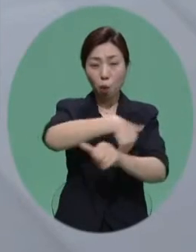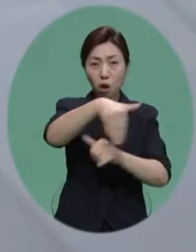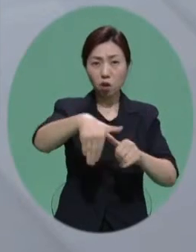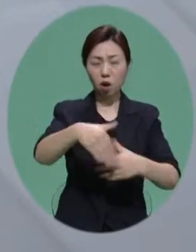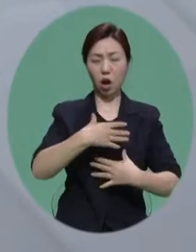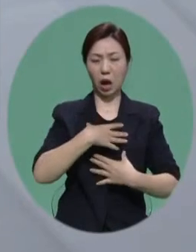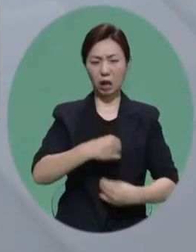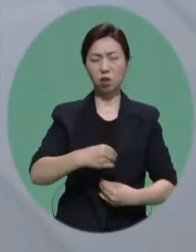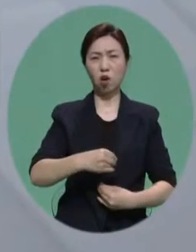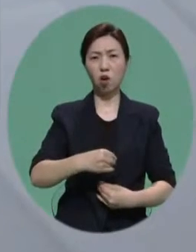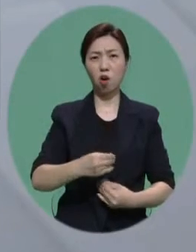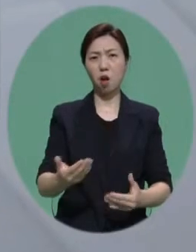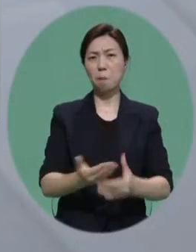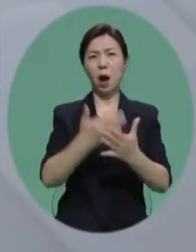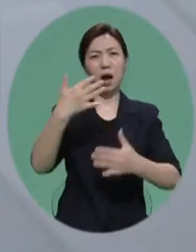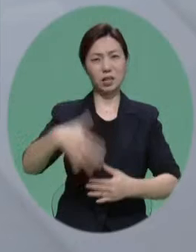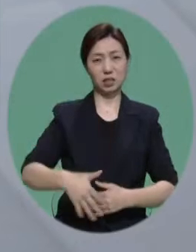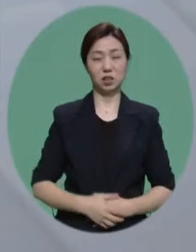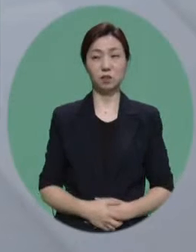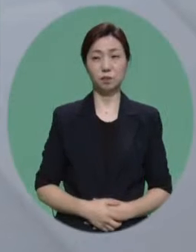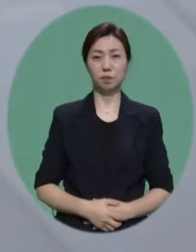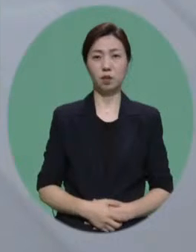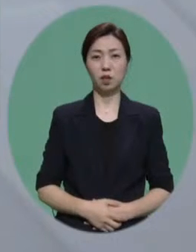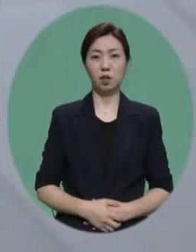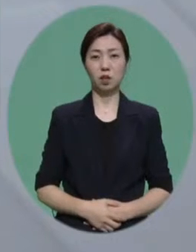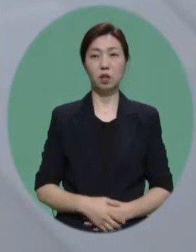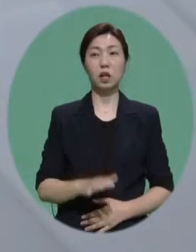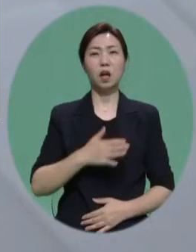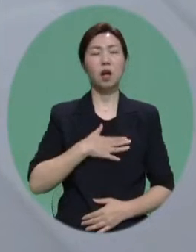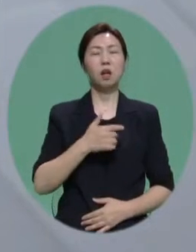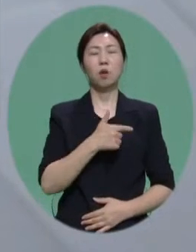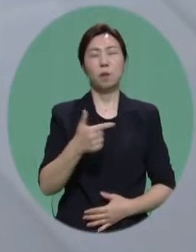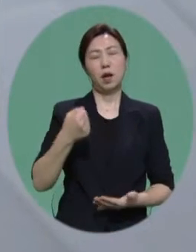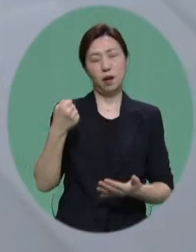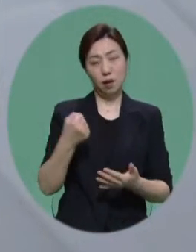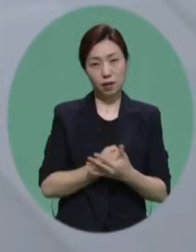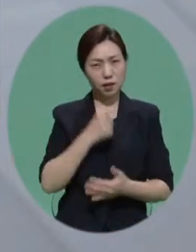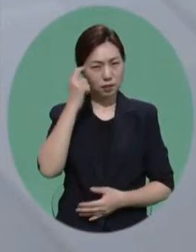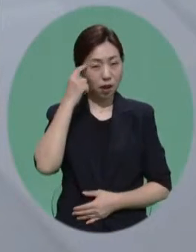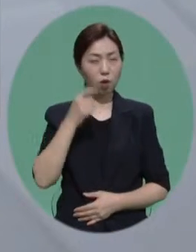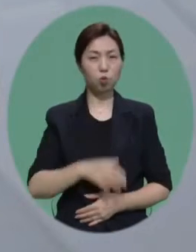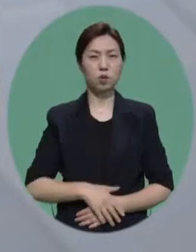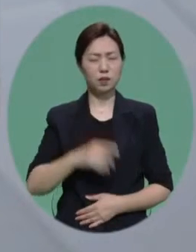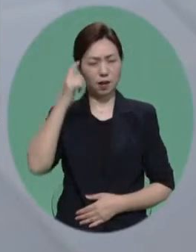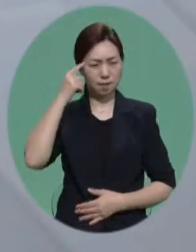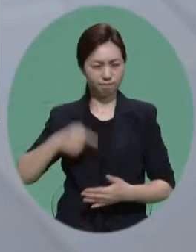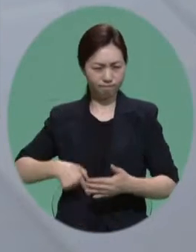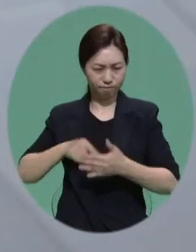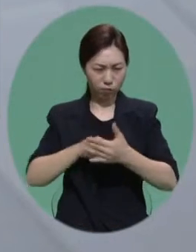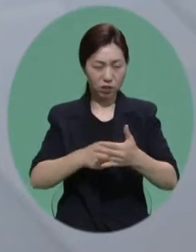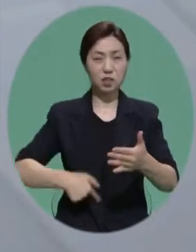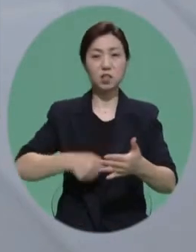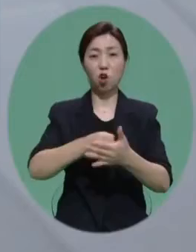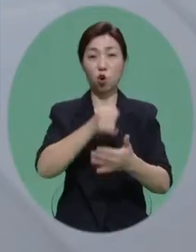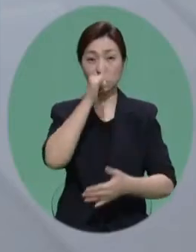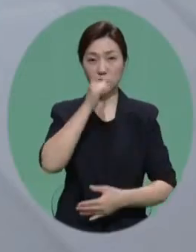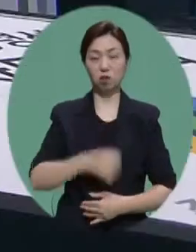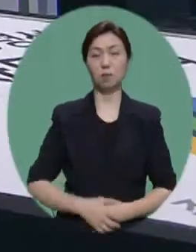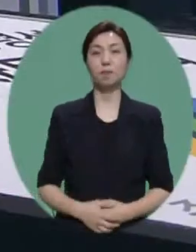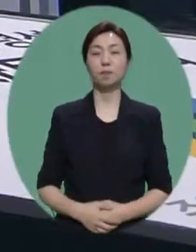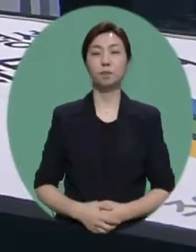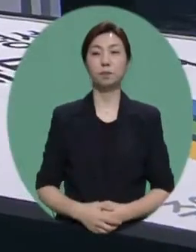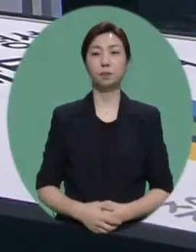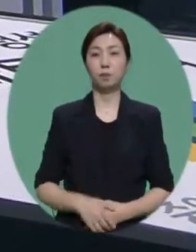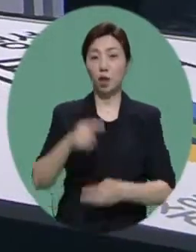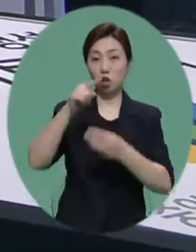없습니다 그점 제가 지적을 드리고 애가 매우 안타깝게 생각하고 의지를 가지고 있는 부분입니다 윤석렬 후보 때도 제가 좀